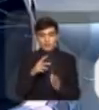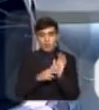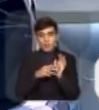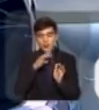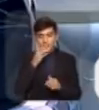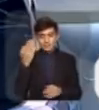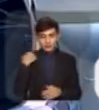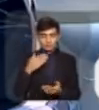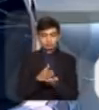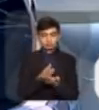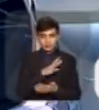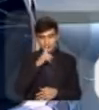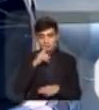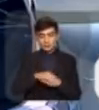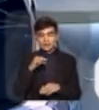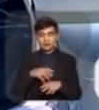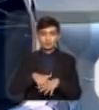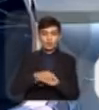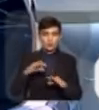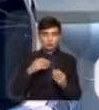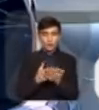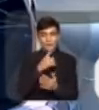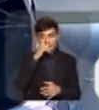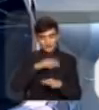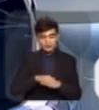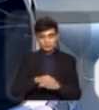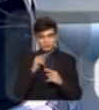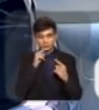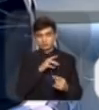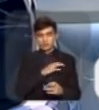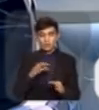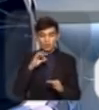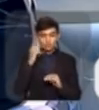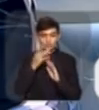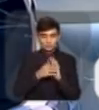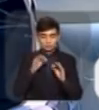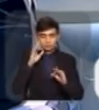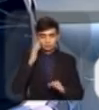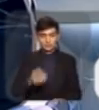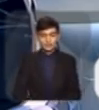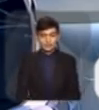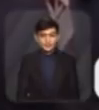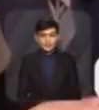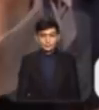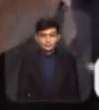должность. Чем еще не угодил жителям села Новый Аким, узнавал Бахром Абдуллаев.